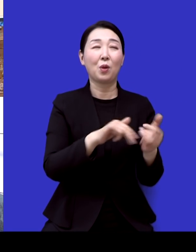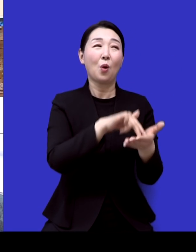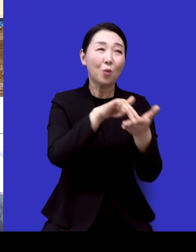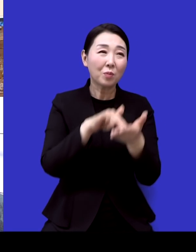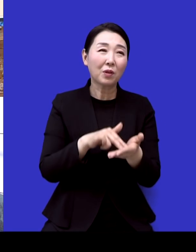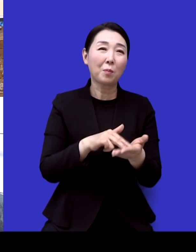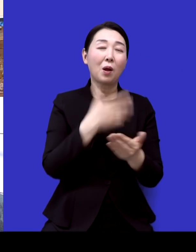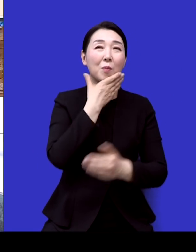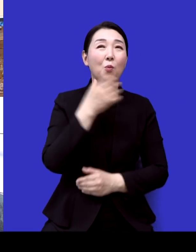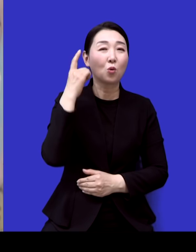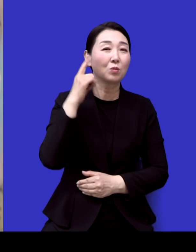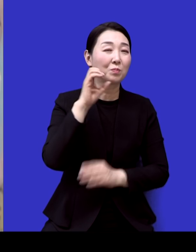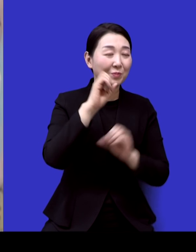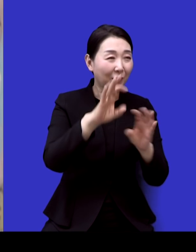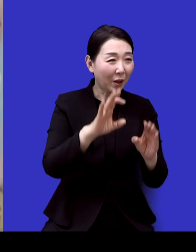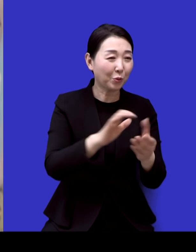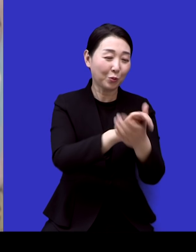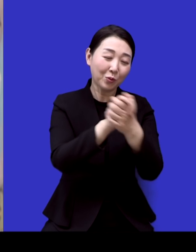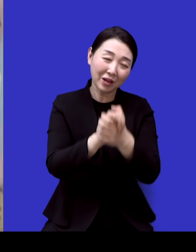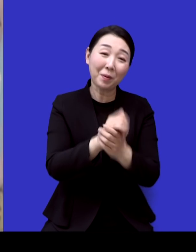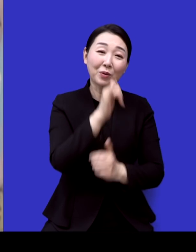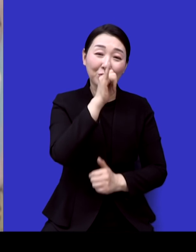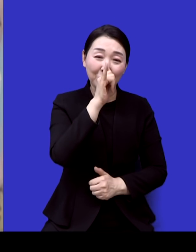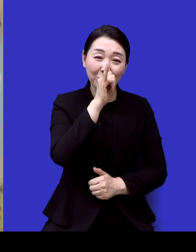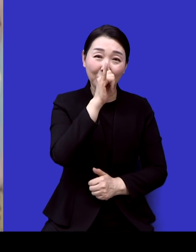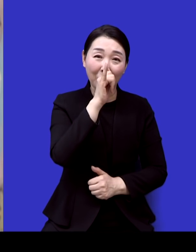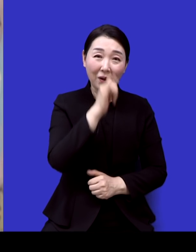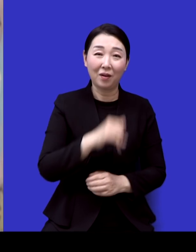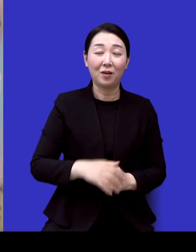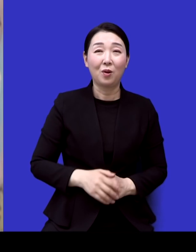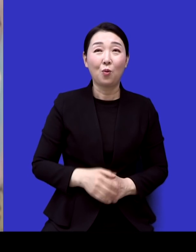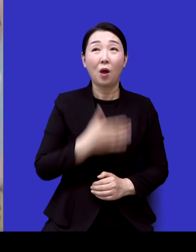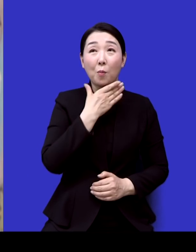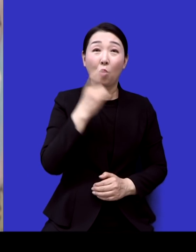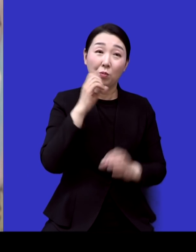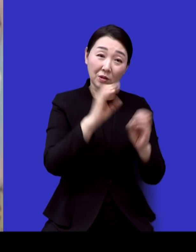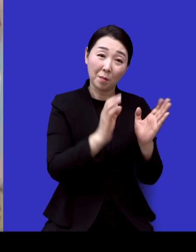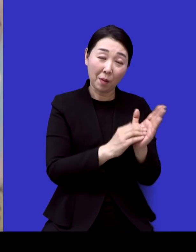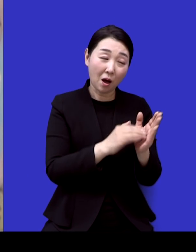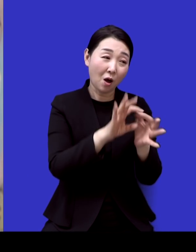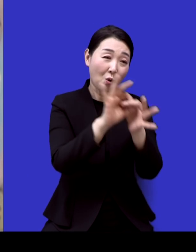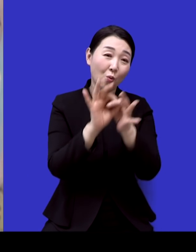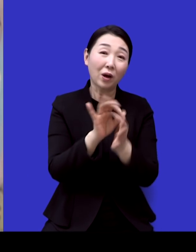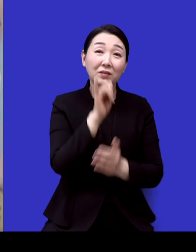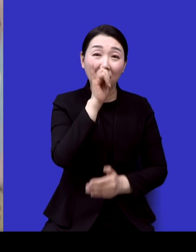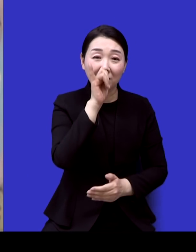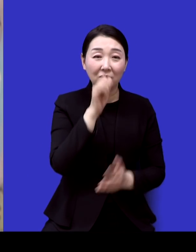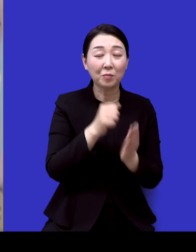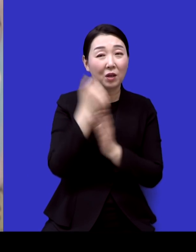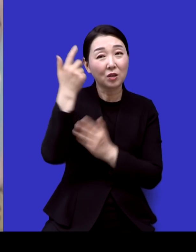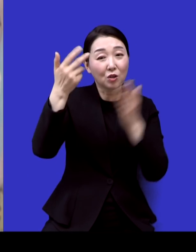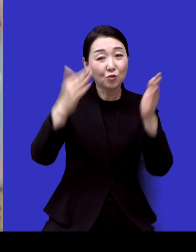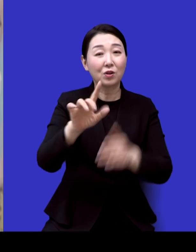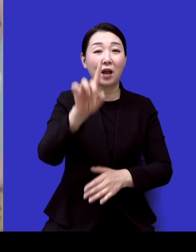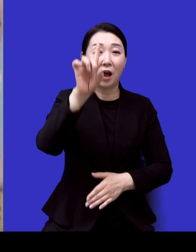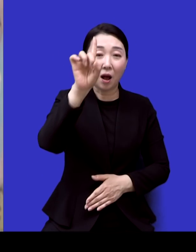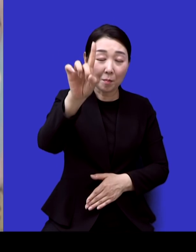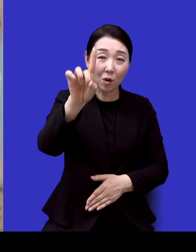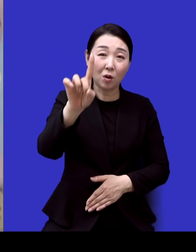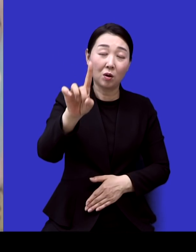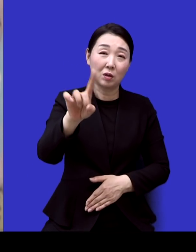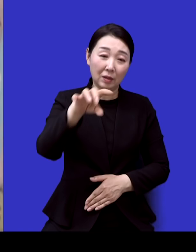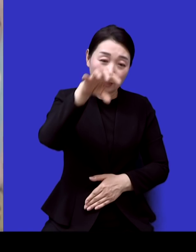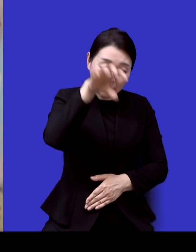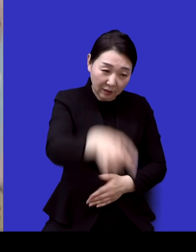전하고 이렇게 복음이 전해지니까 예. 관계가 생기니까 일주일에 한 번씩 똑같은